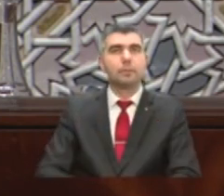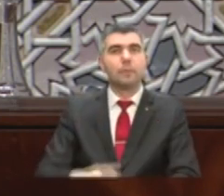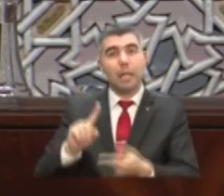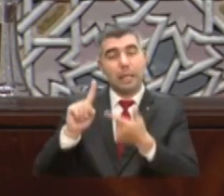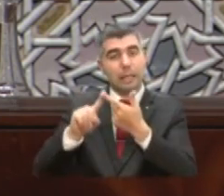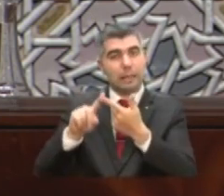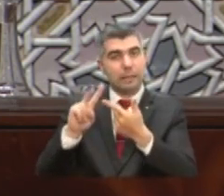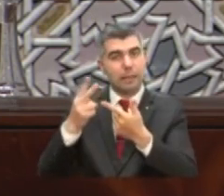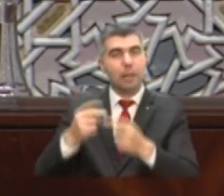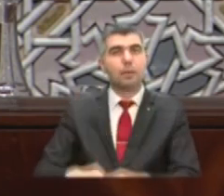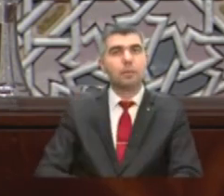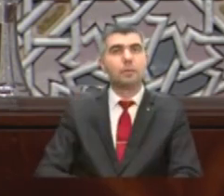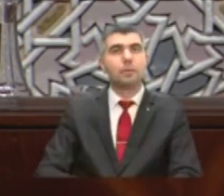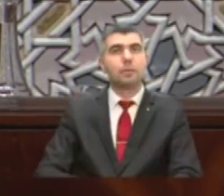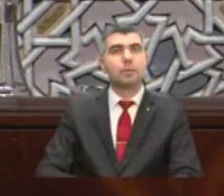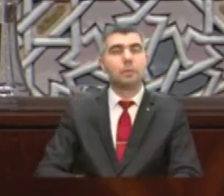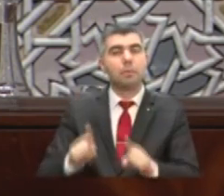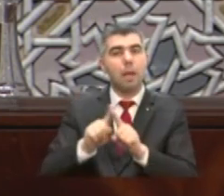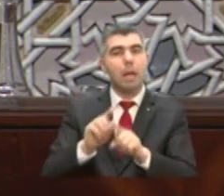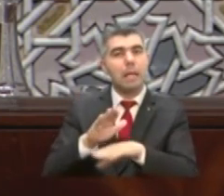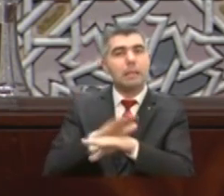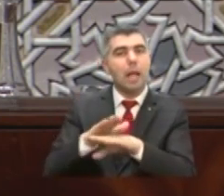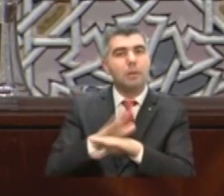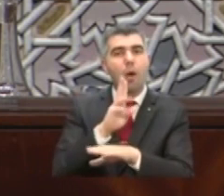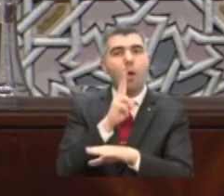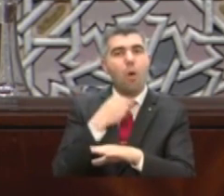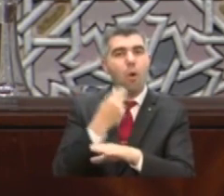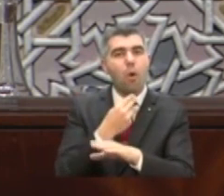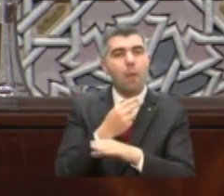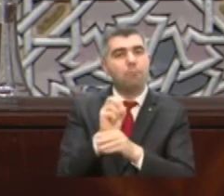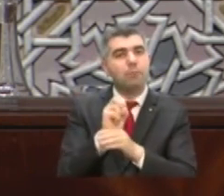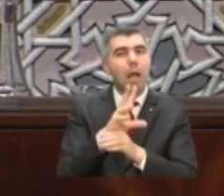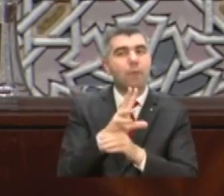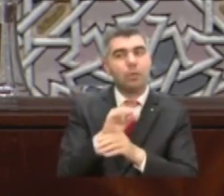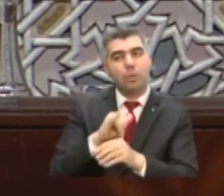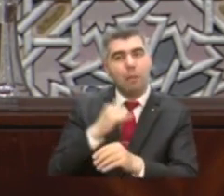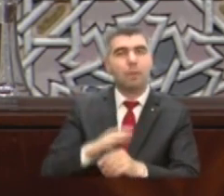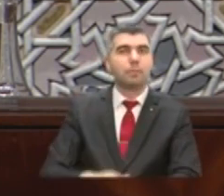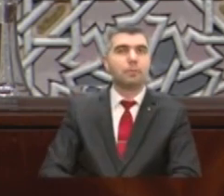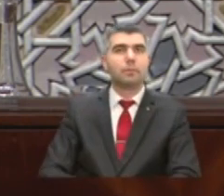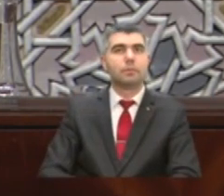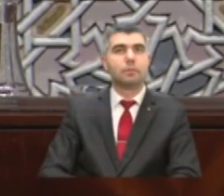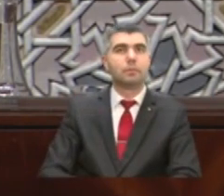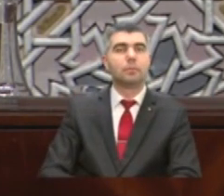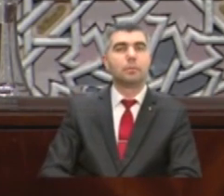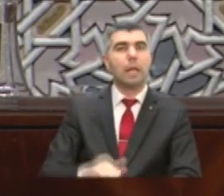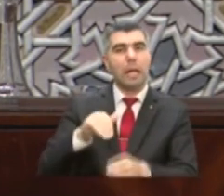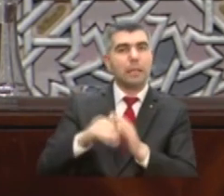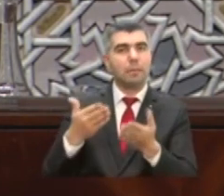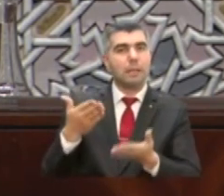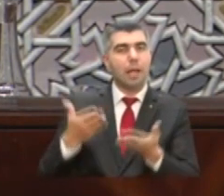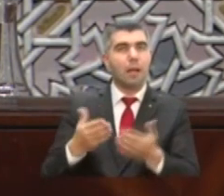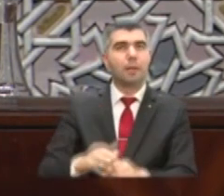والثاني حول موضوع سياسة الحكومة في مجال الهجرة، تقدم به الفريق الاستقلالي